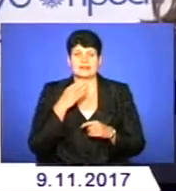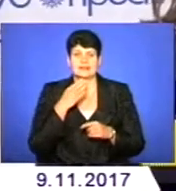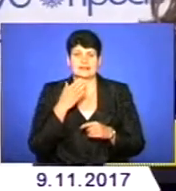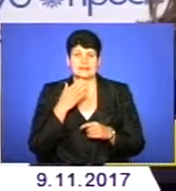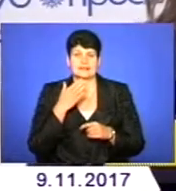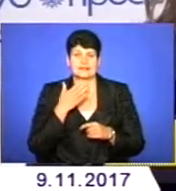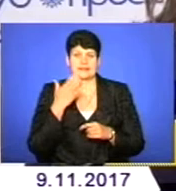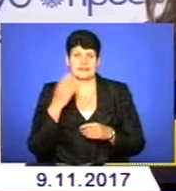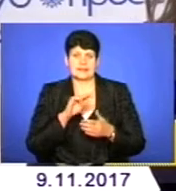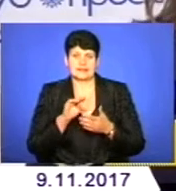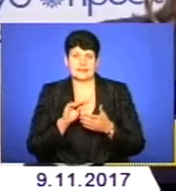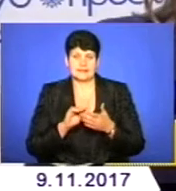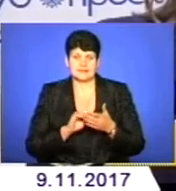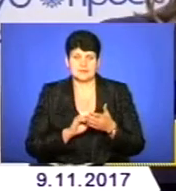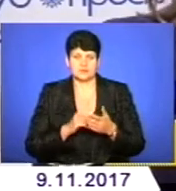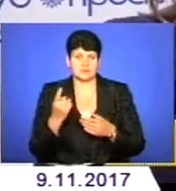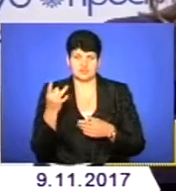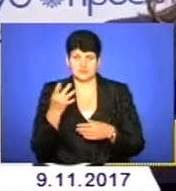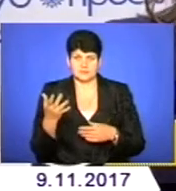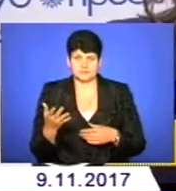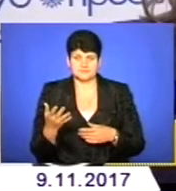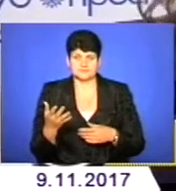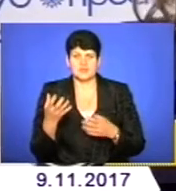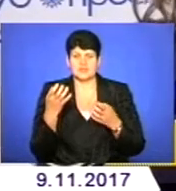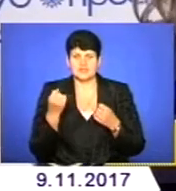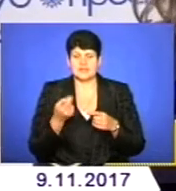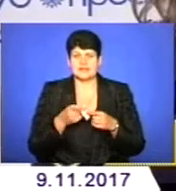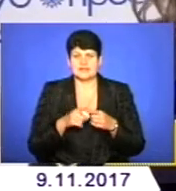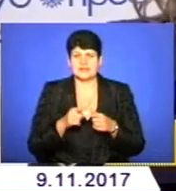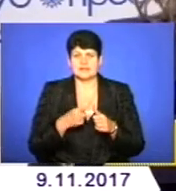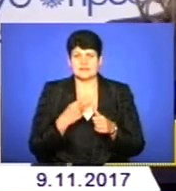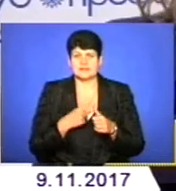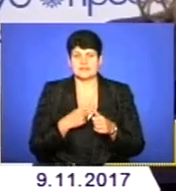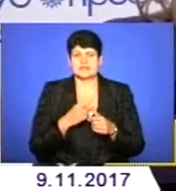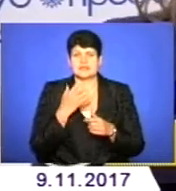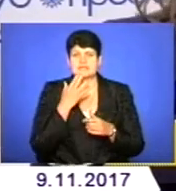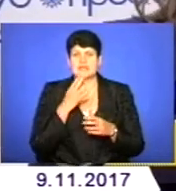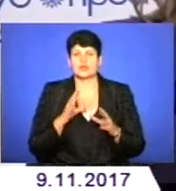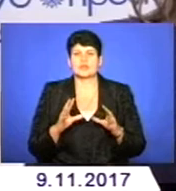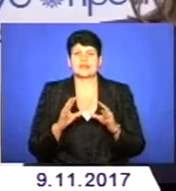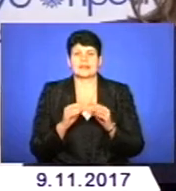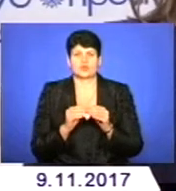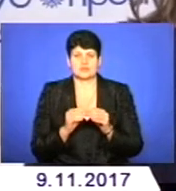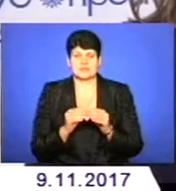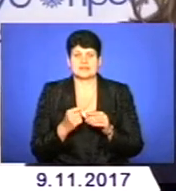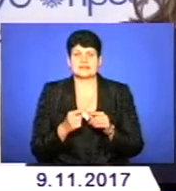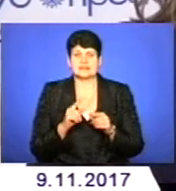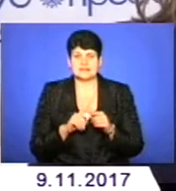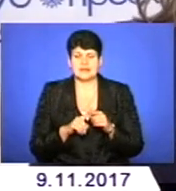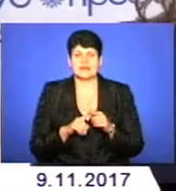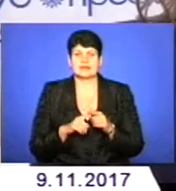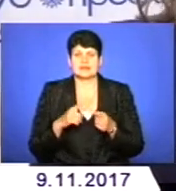перевірка. Перевірка на знання. А ще диктант називається Національної єдності. І це, направду,